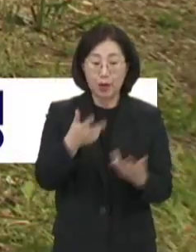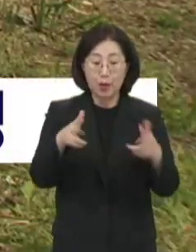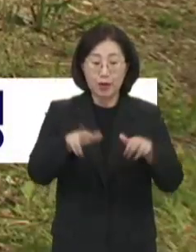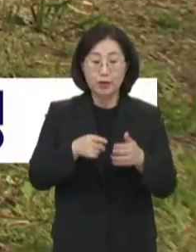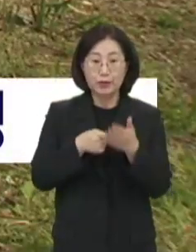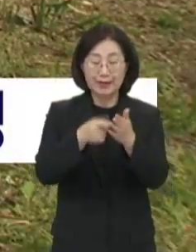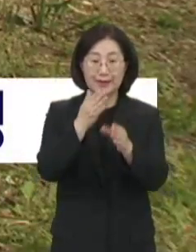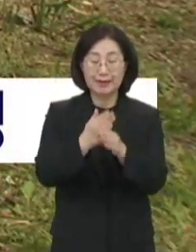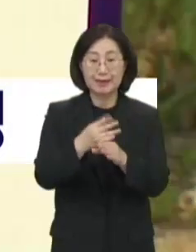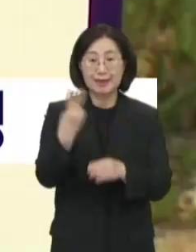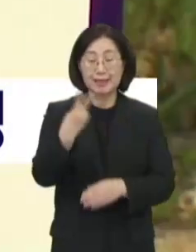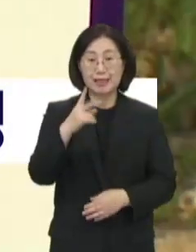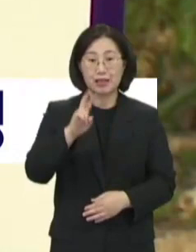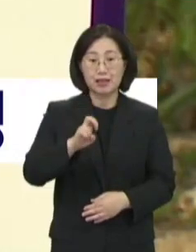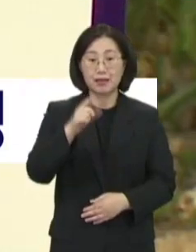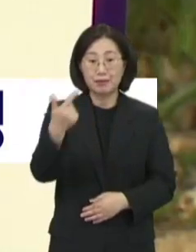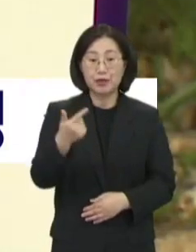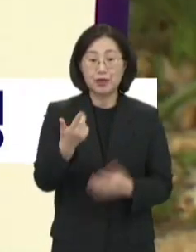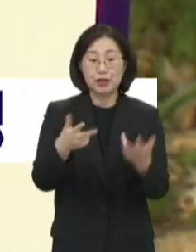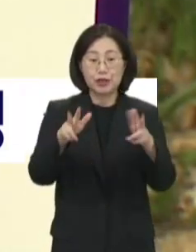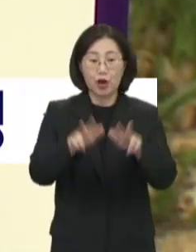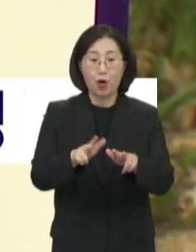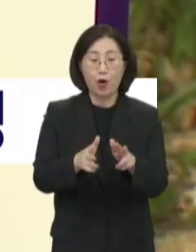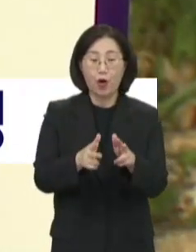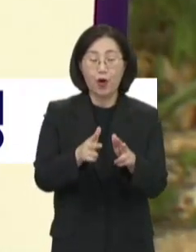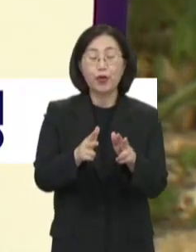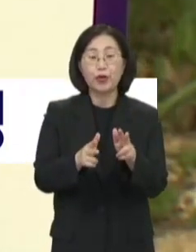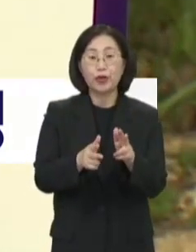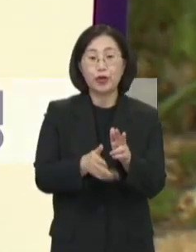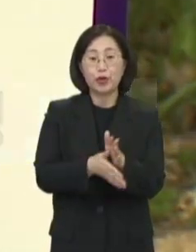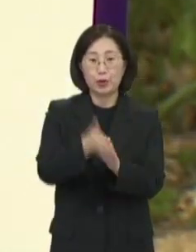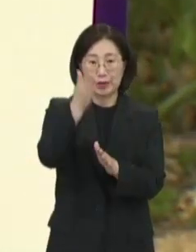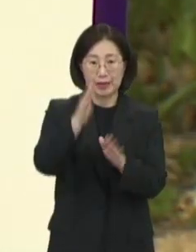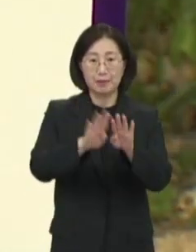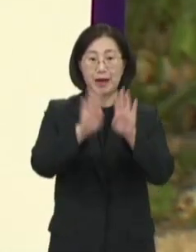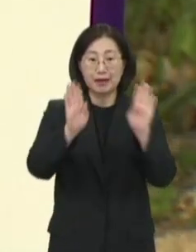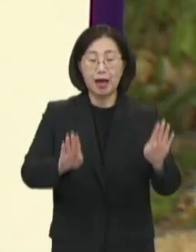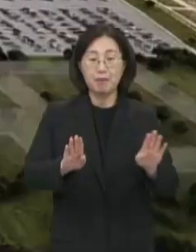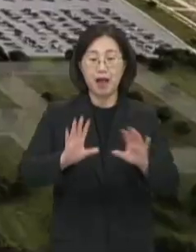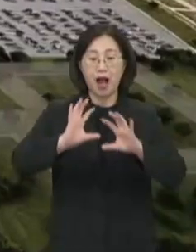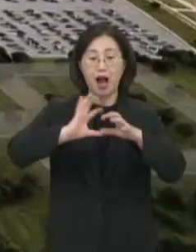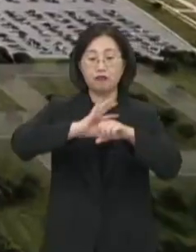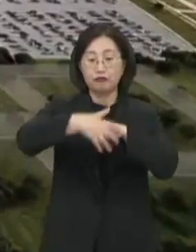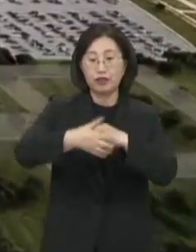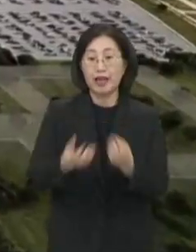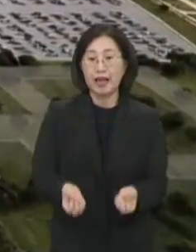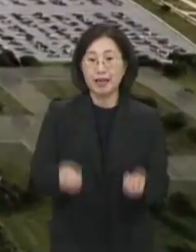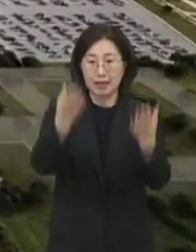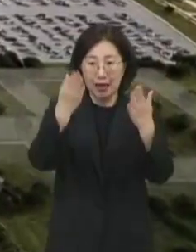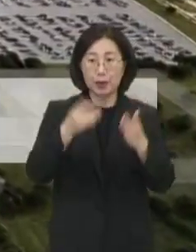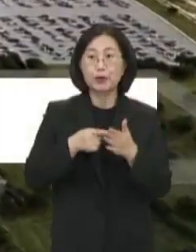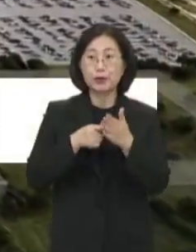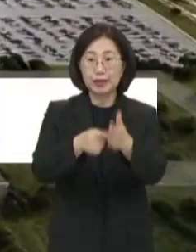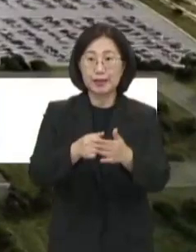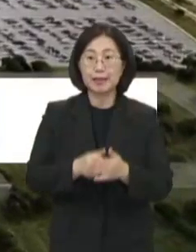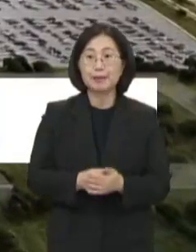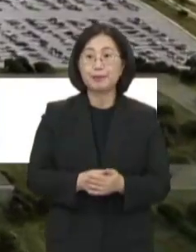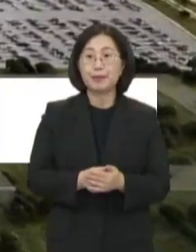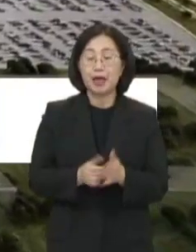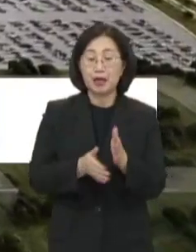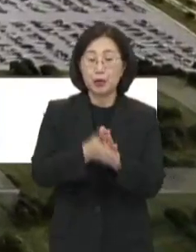중인 2026년 국제정원도시박람회가 국제행사로 치러집니다. 정원 속의 도시란 슬로건